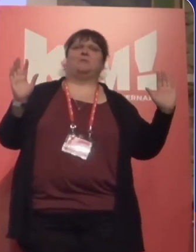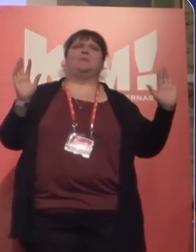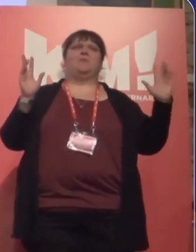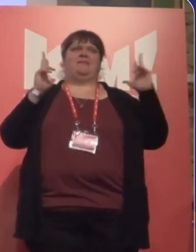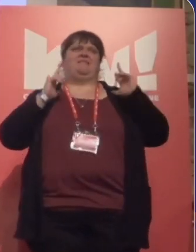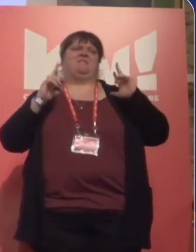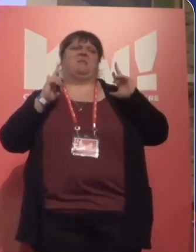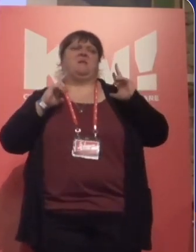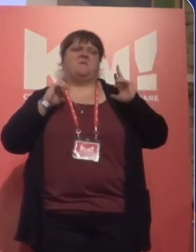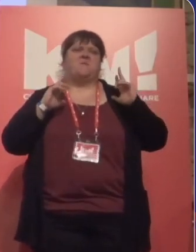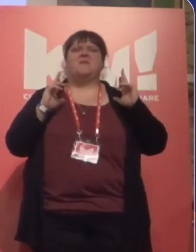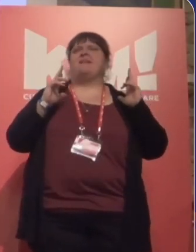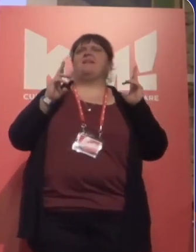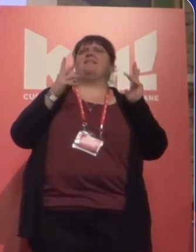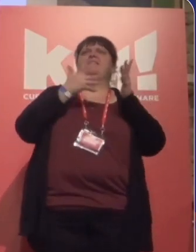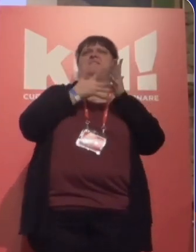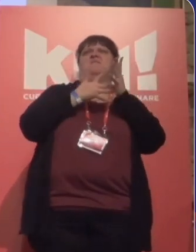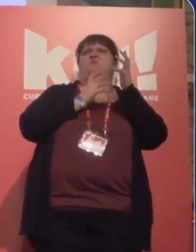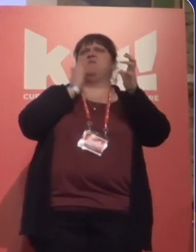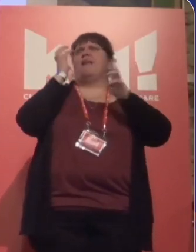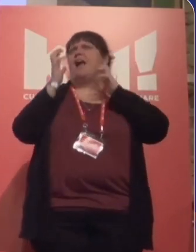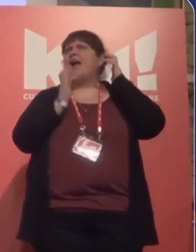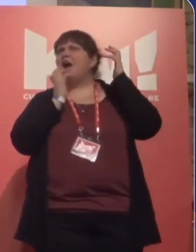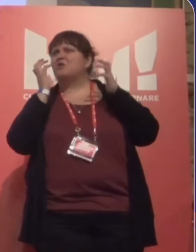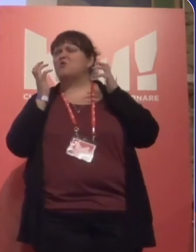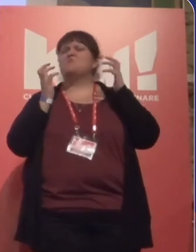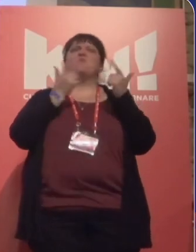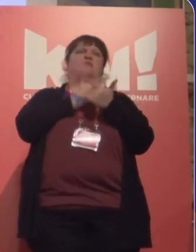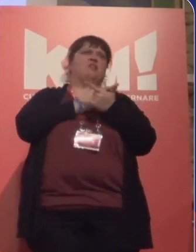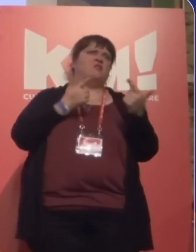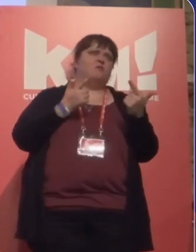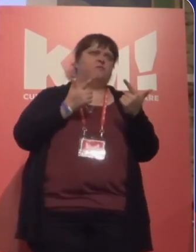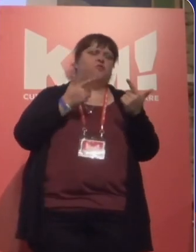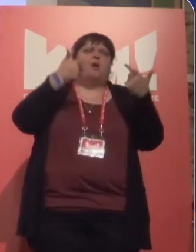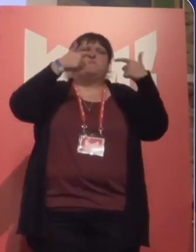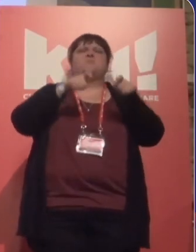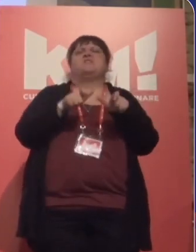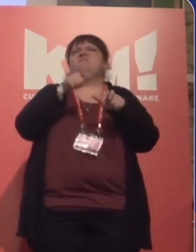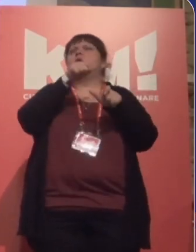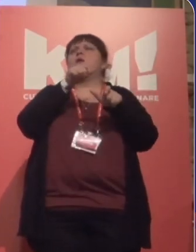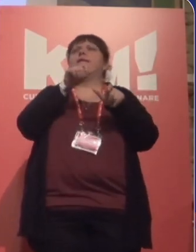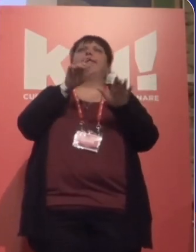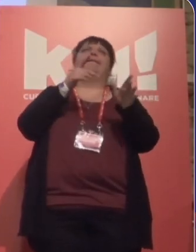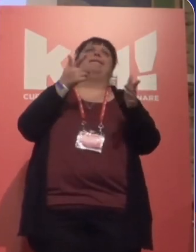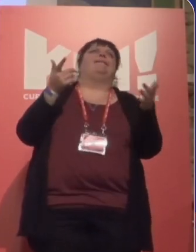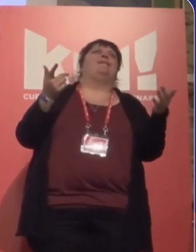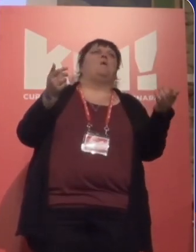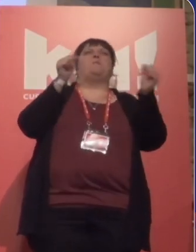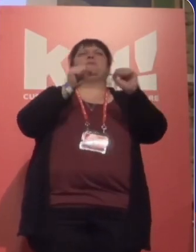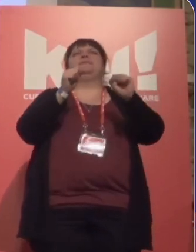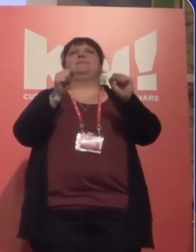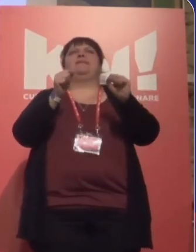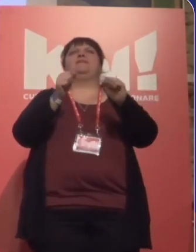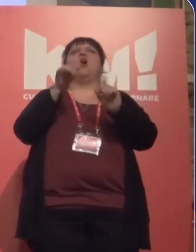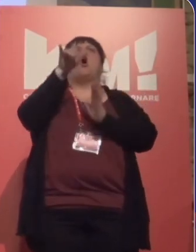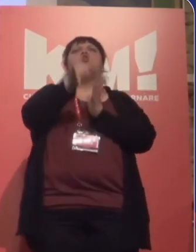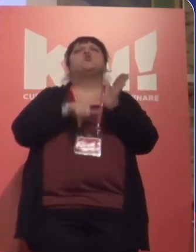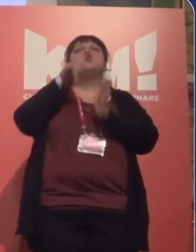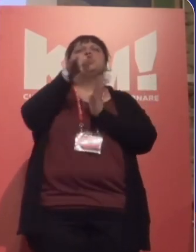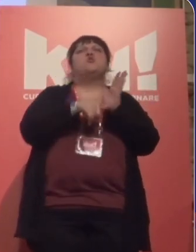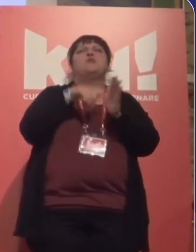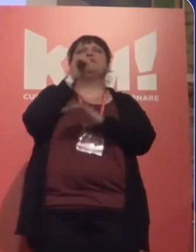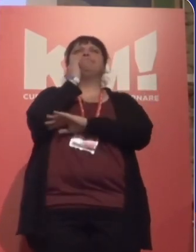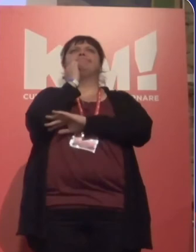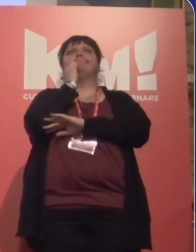youtube che è un altro tema enorme e difficilmente che ha accompagnato la vicenda della data ma dal fatto che ai